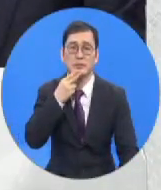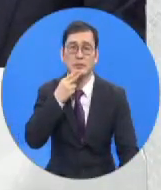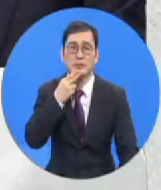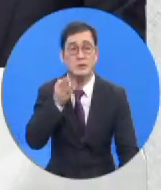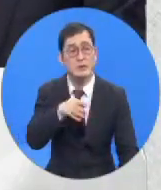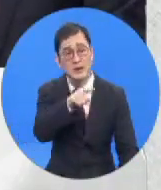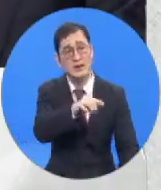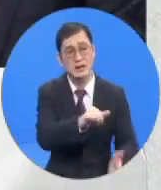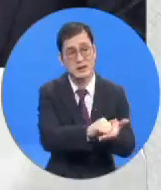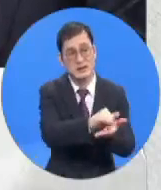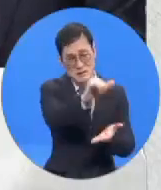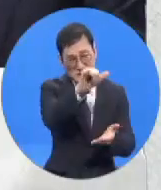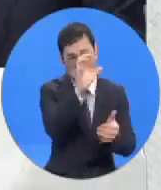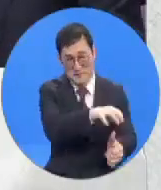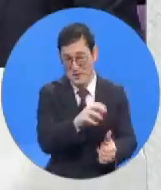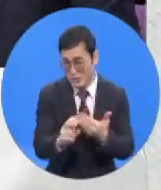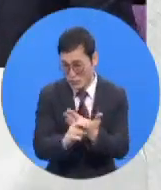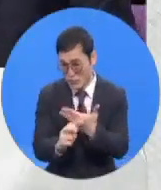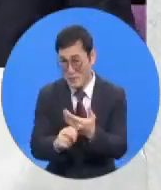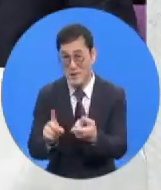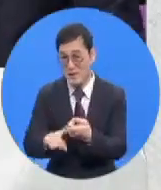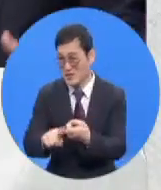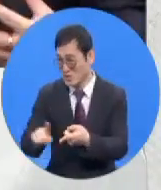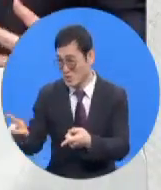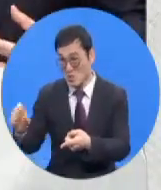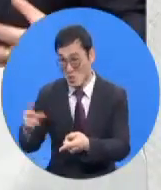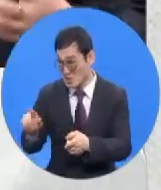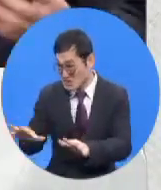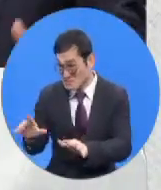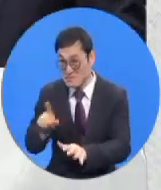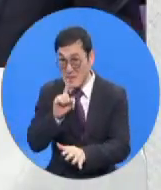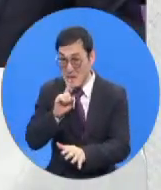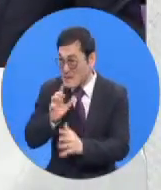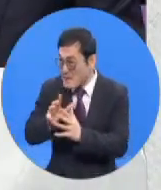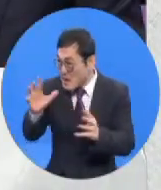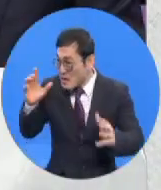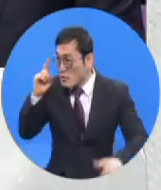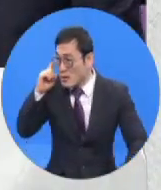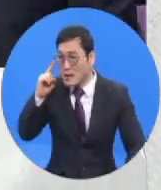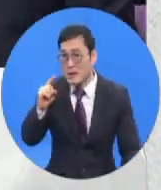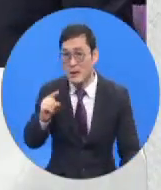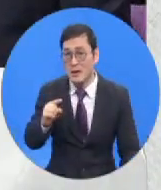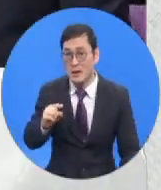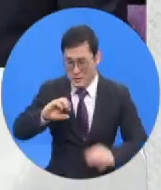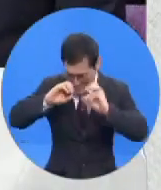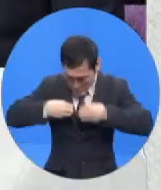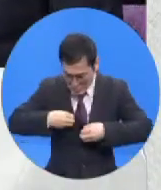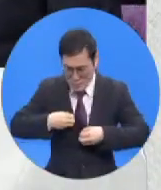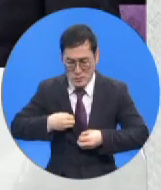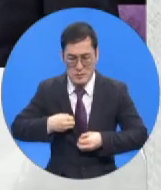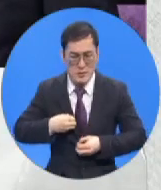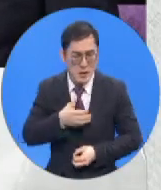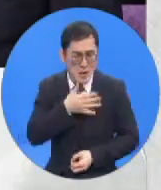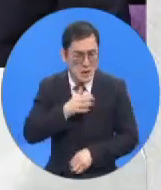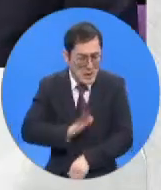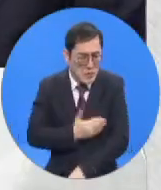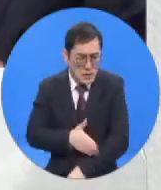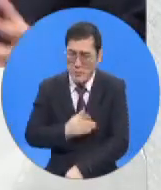정의입니까? 라고 묻고 싶어요. 그러나 저는 개인적으로 이런 얘기를 할 수 있지만 민주당 지도부가 이럴 수는 없지 않습니까?